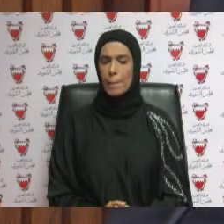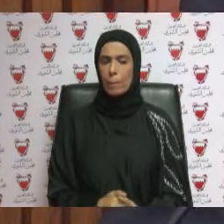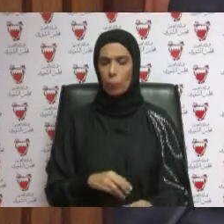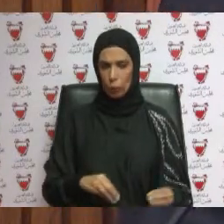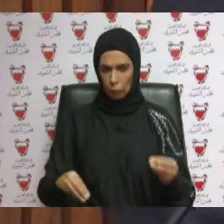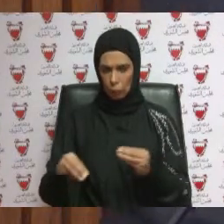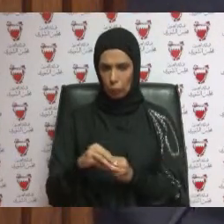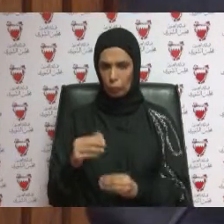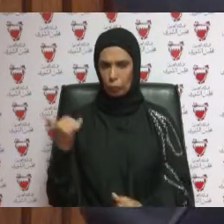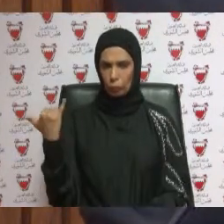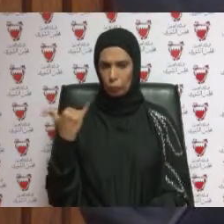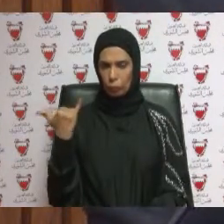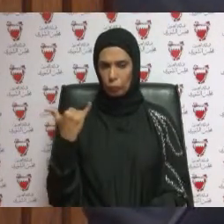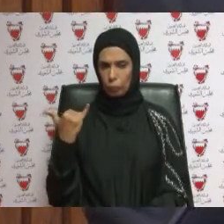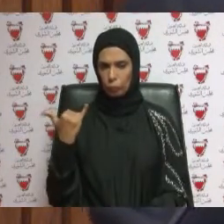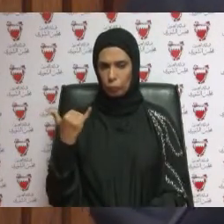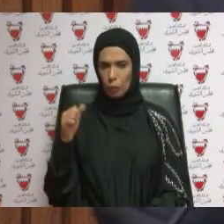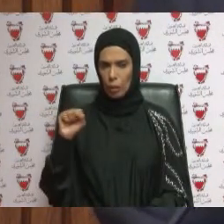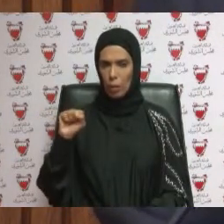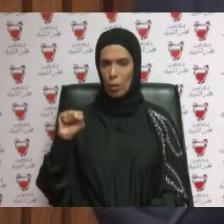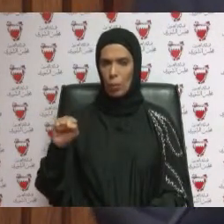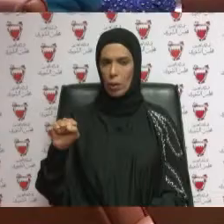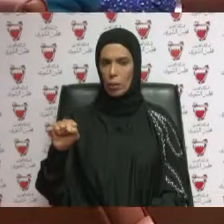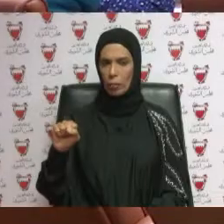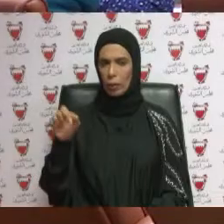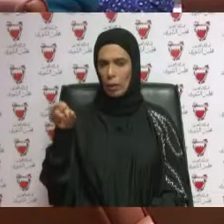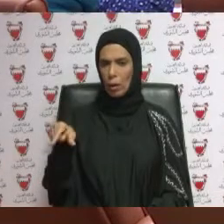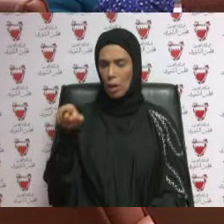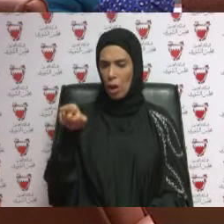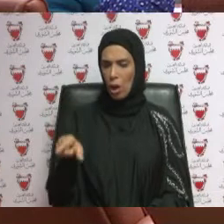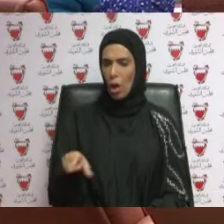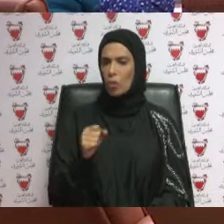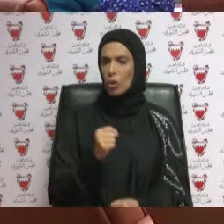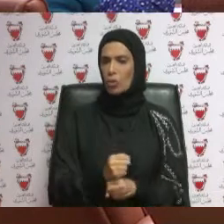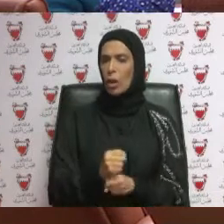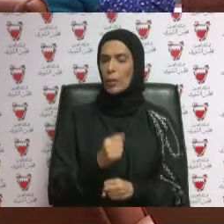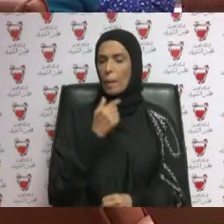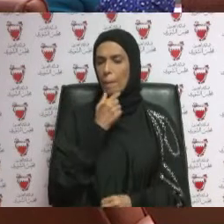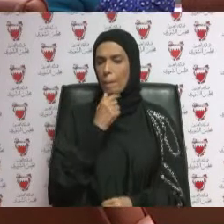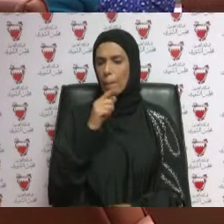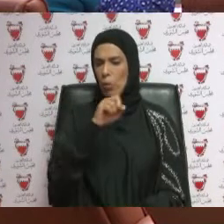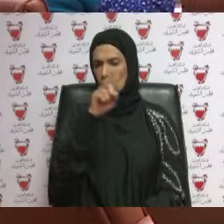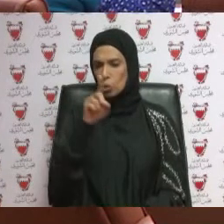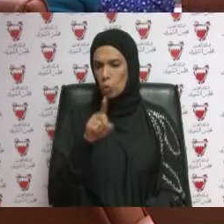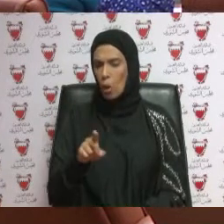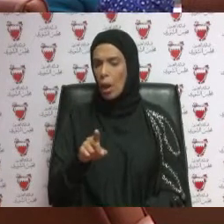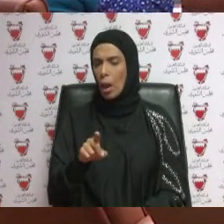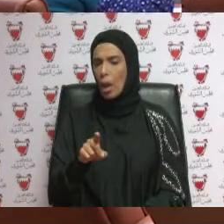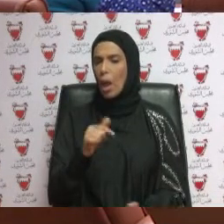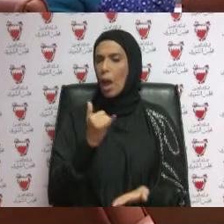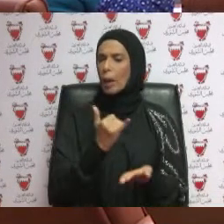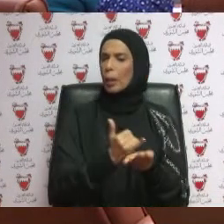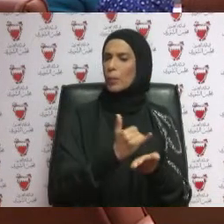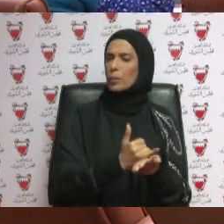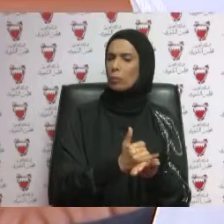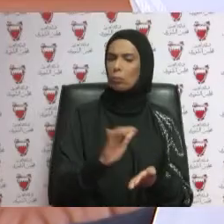جدا مهم بالنسبة إلى العمالة الوافدة، ولكن هناك سؤال إلى المسؤولين إذا ممكن الإجابة